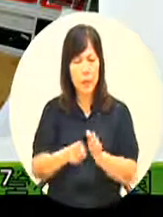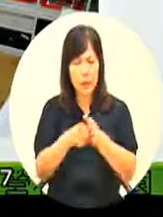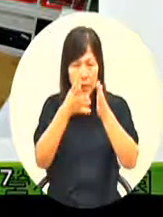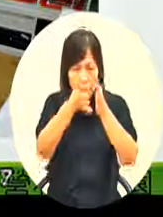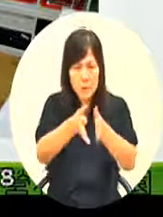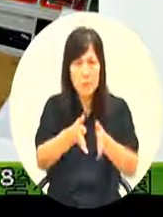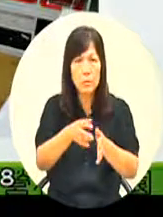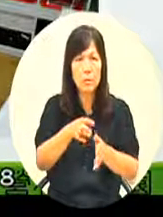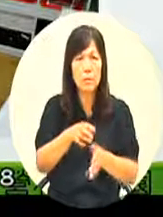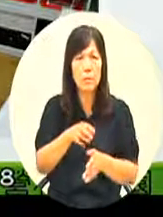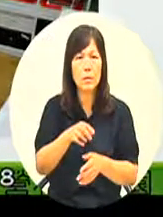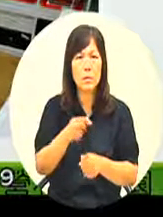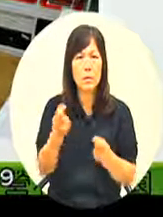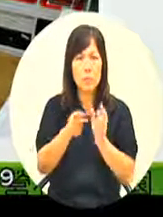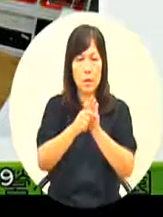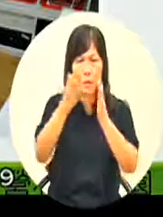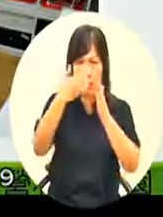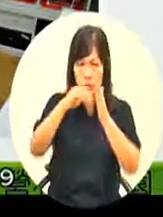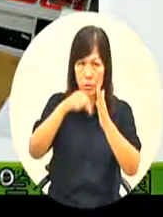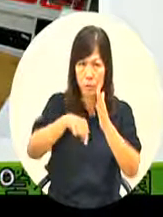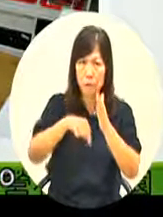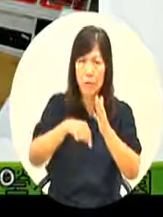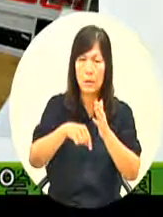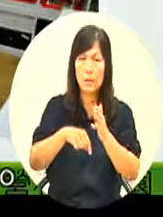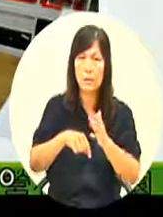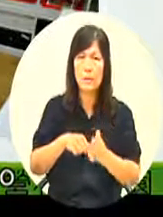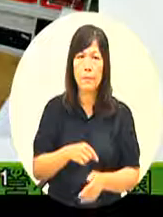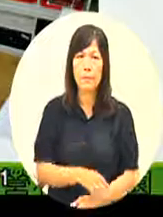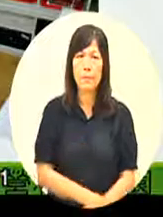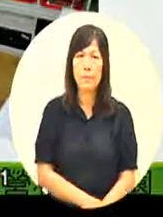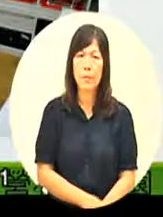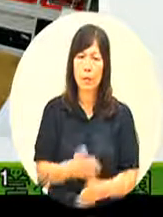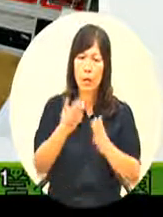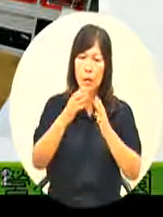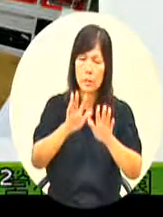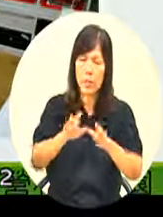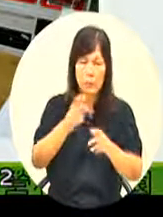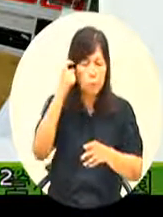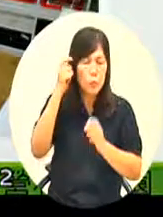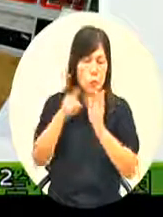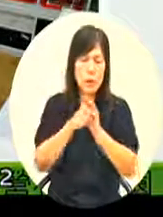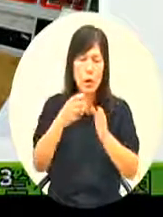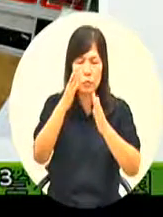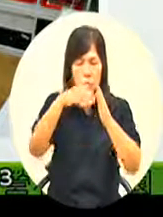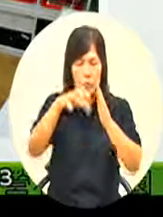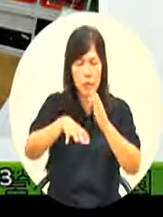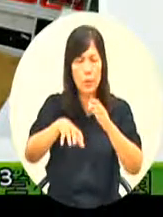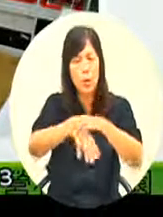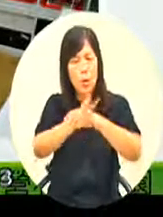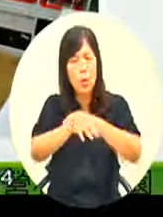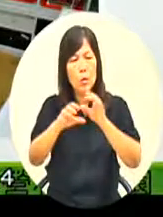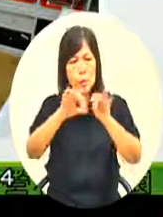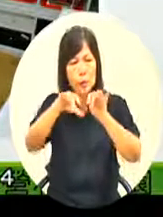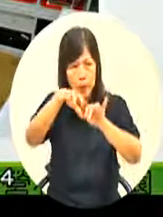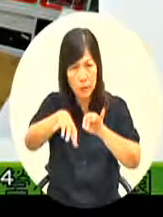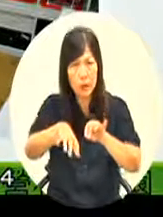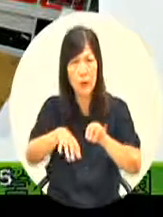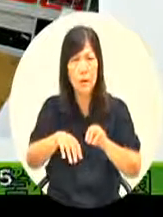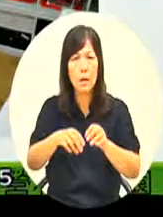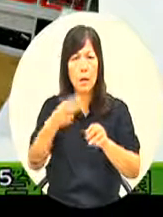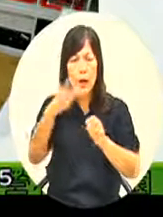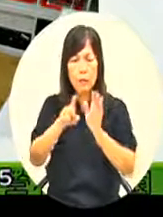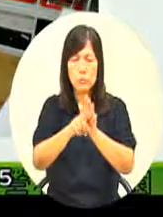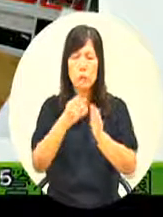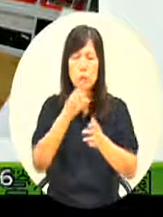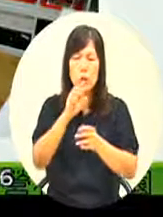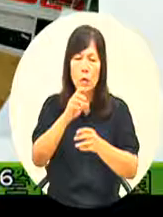个我们学校的这些，目前我们认为的闲置空间，跟实际上如果我们真的